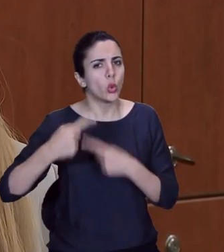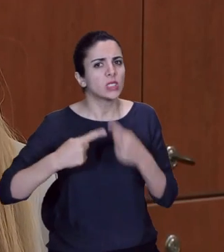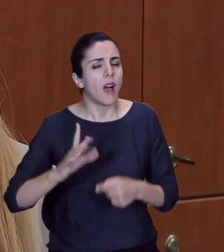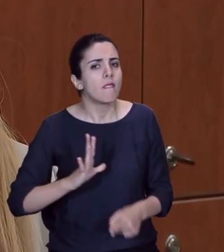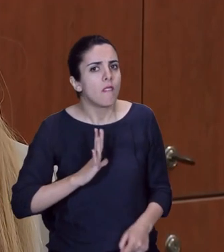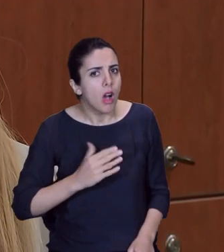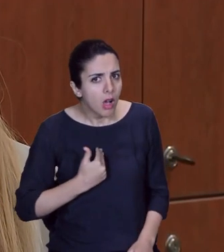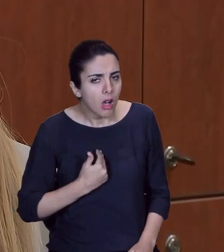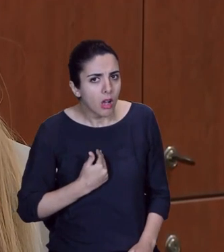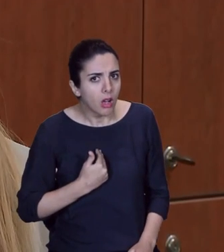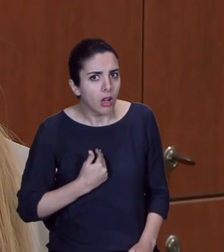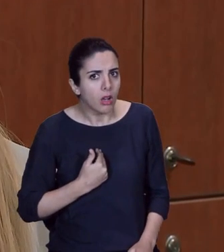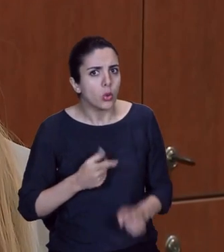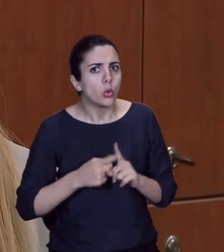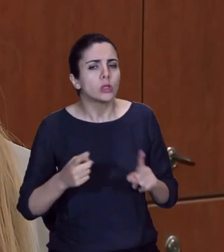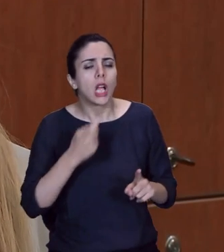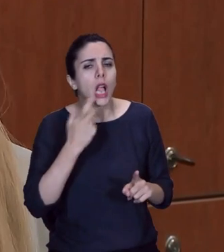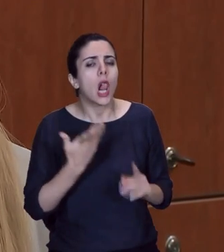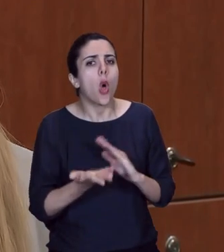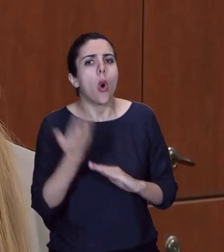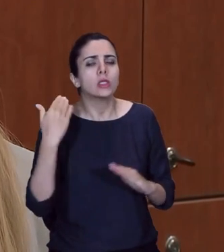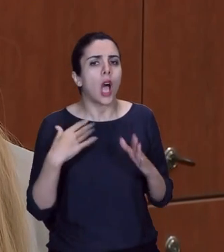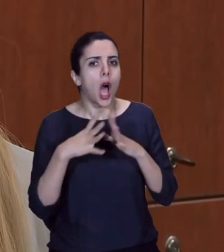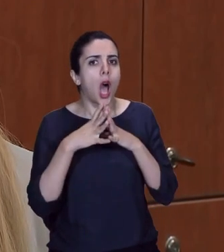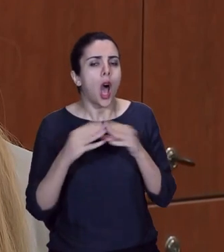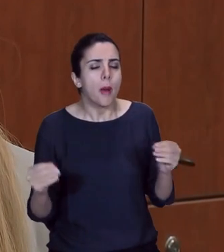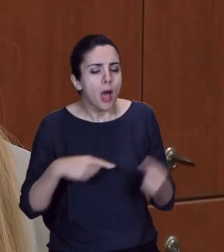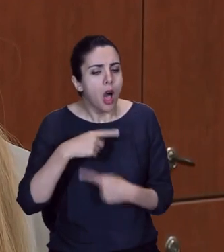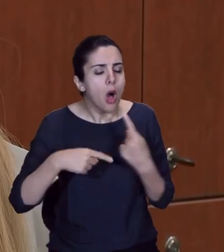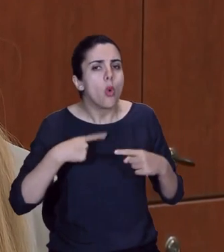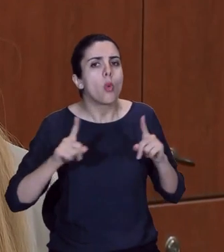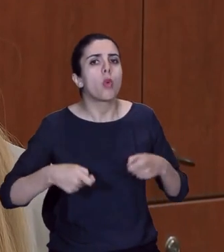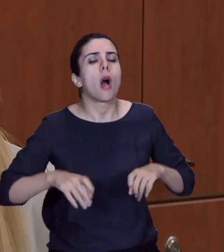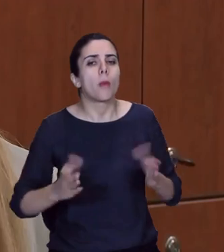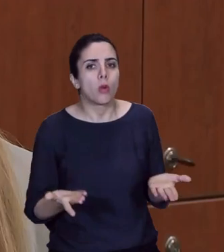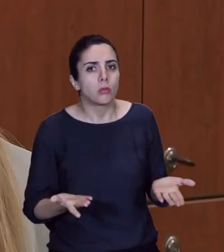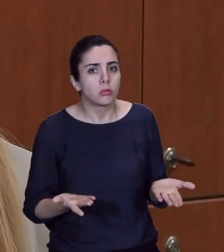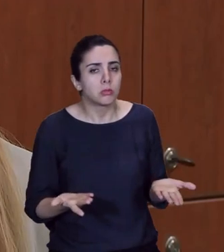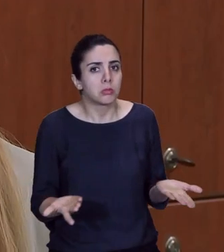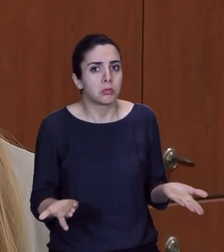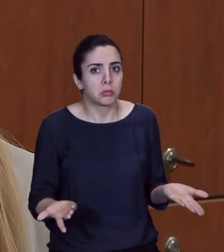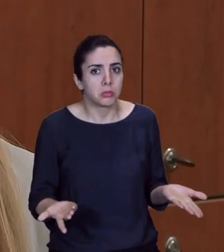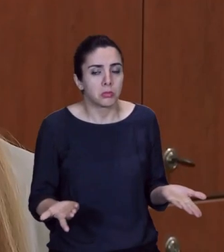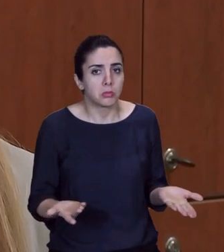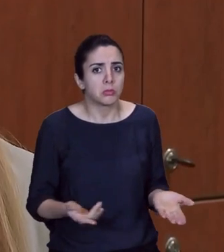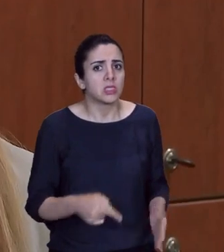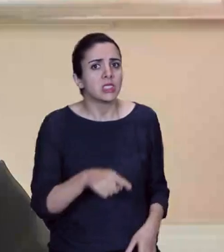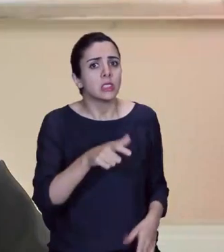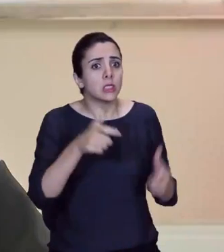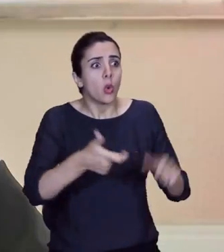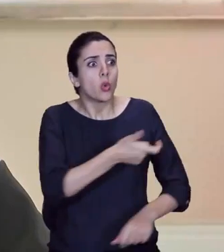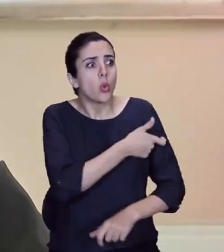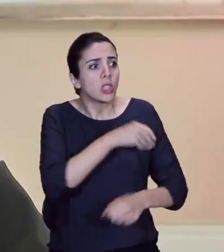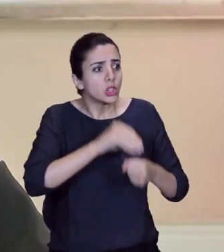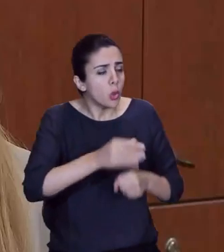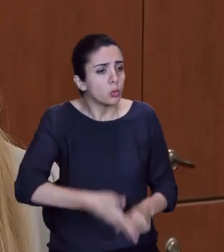varmış. Uzun yıllar önce izini kaybettiğimiz. Hatta sizin